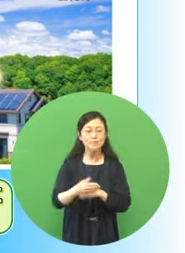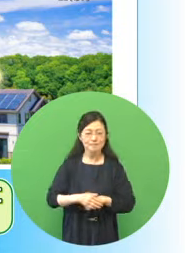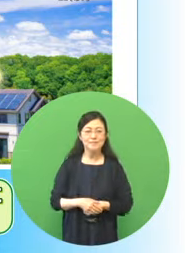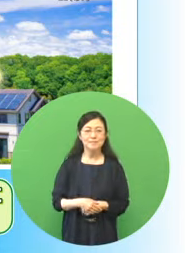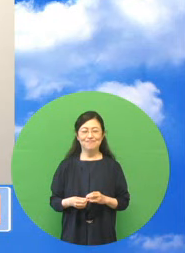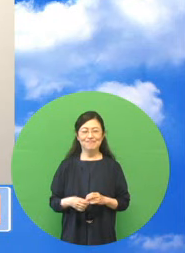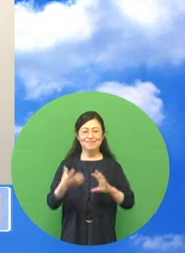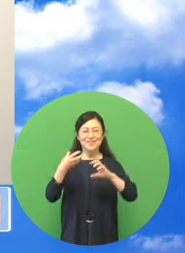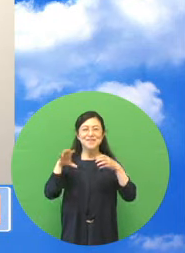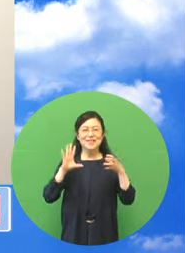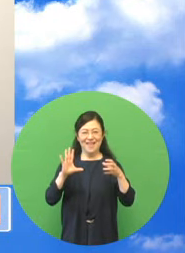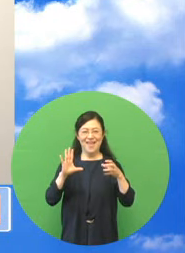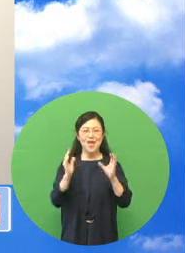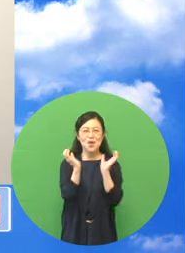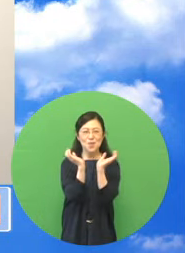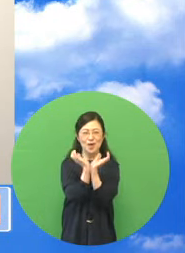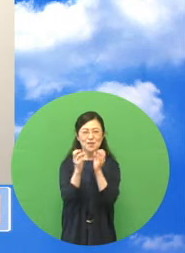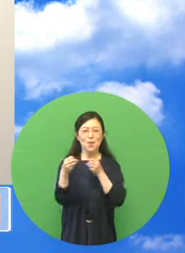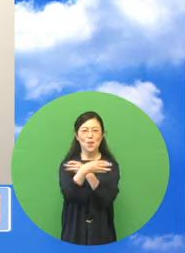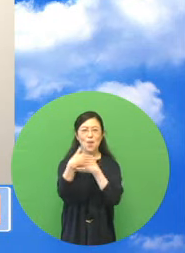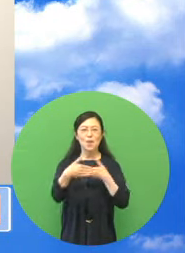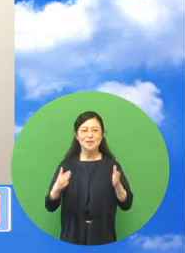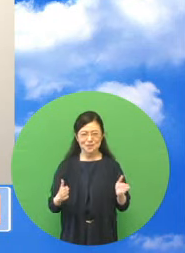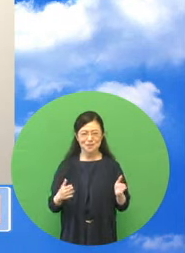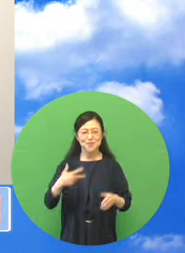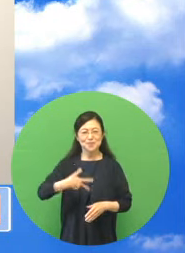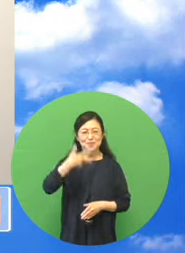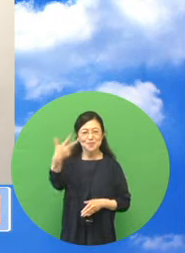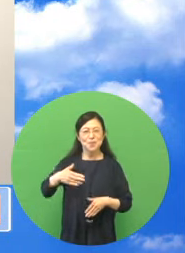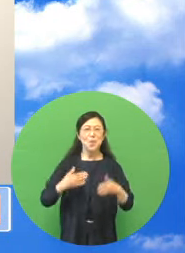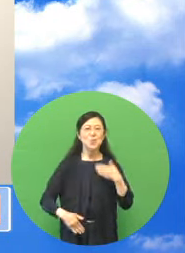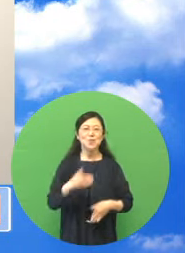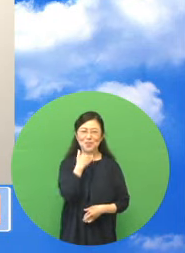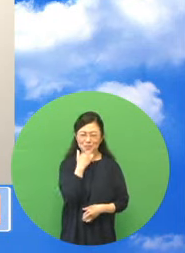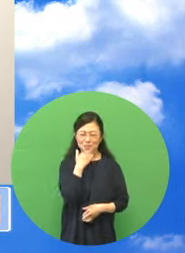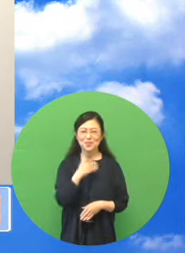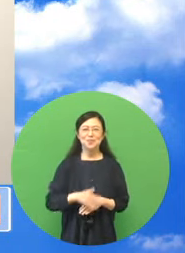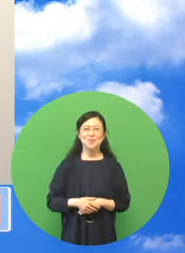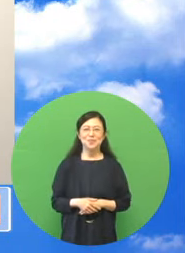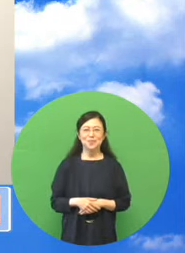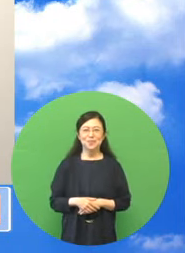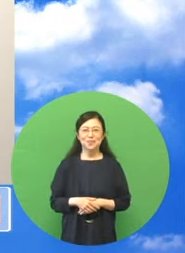しませんか。 岩手ワンコ広報室、来週もお楽しみに。